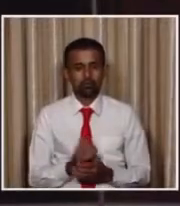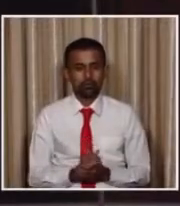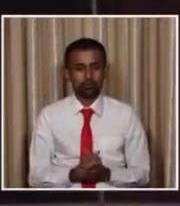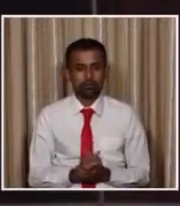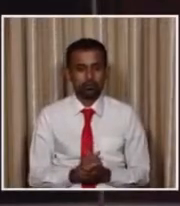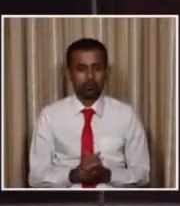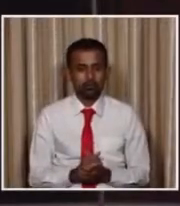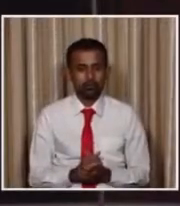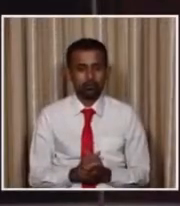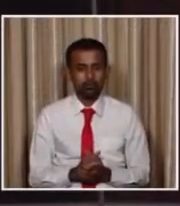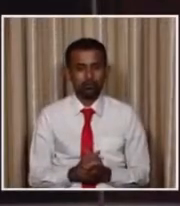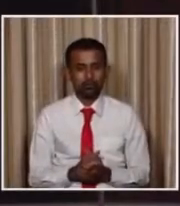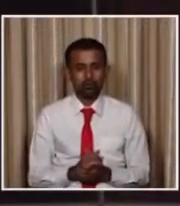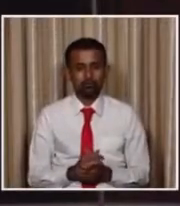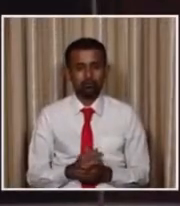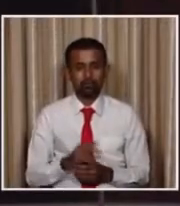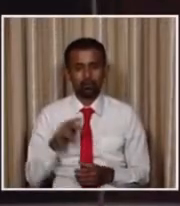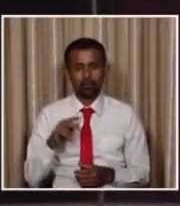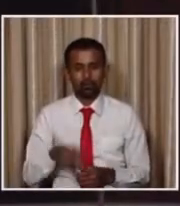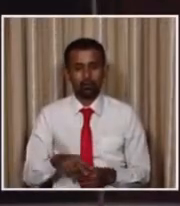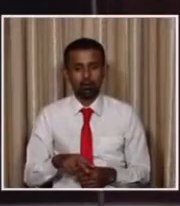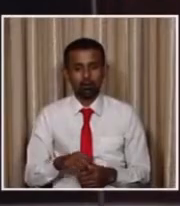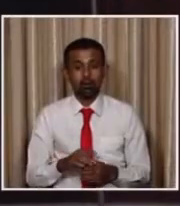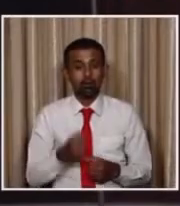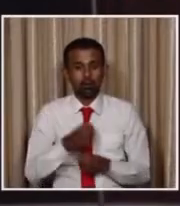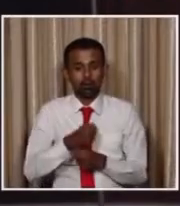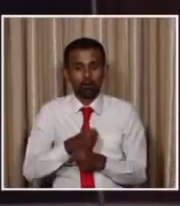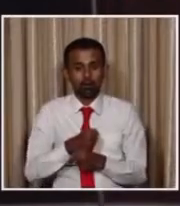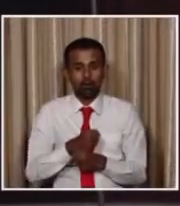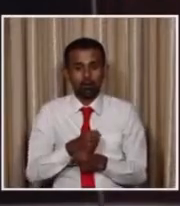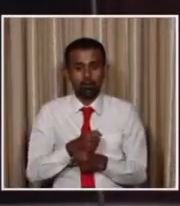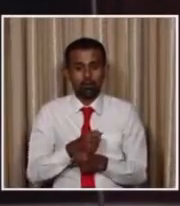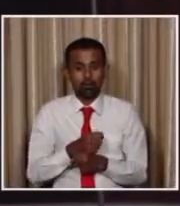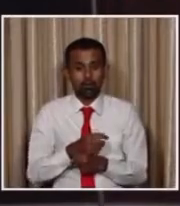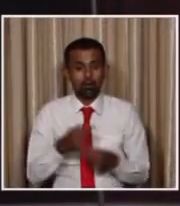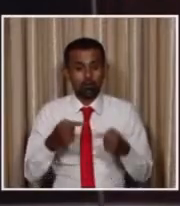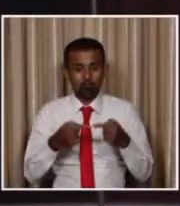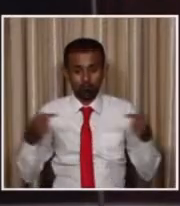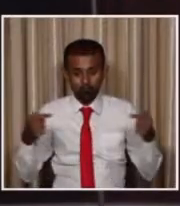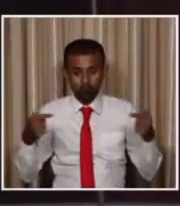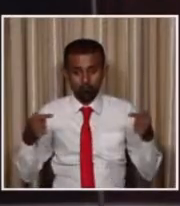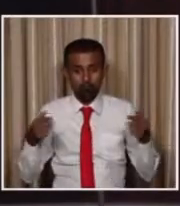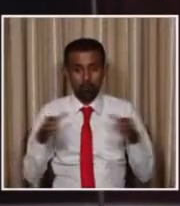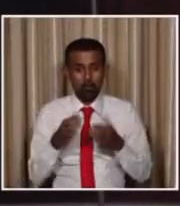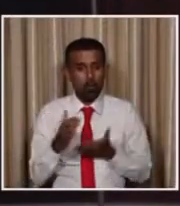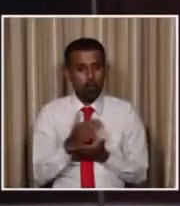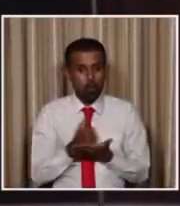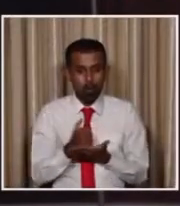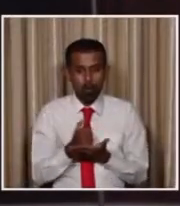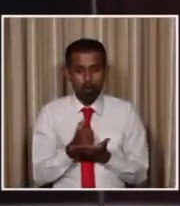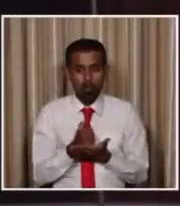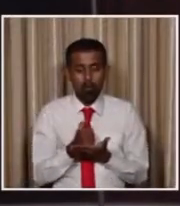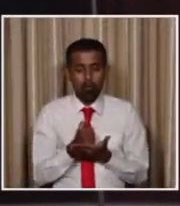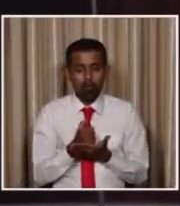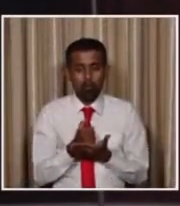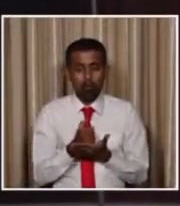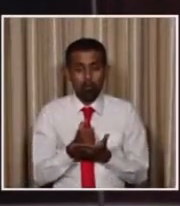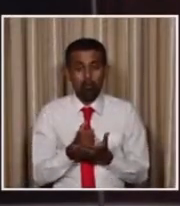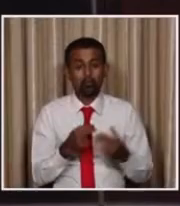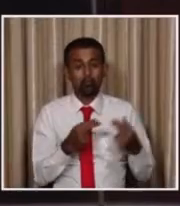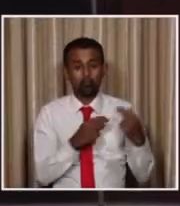kathanayakathuma me parlimenthuye aandupakshe vitarak nevey vipakshe me sieluma mantriwarunge